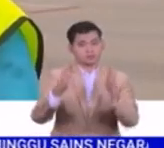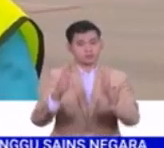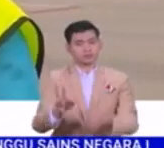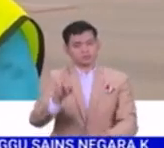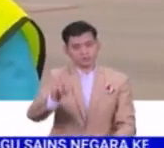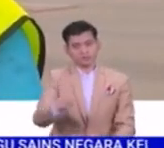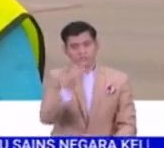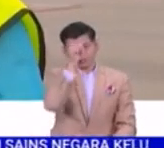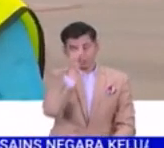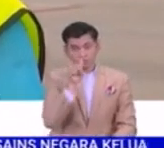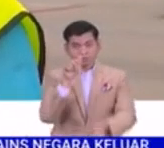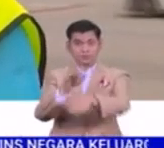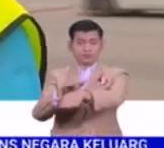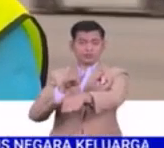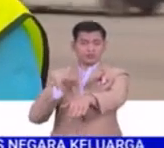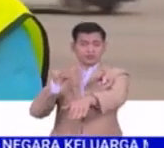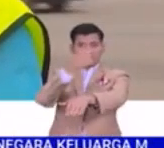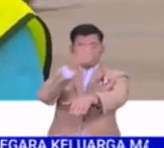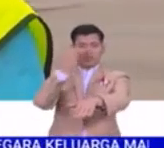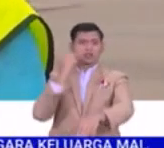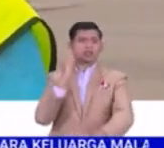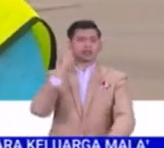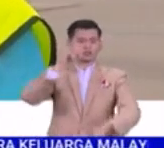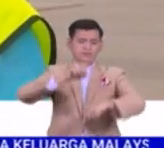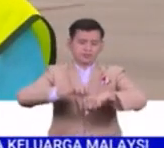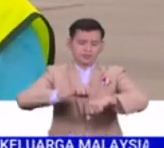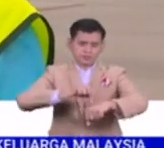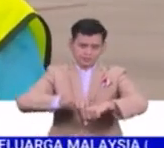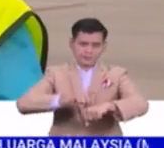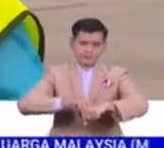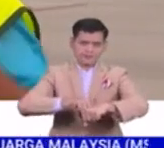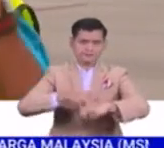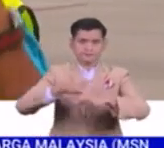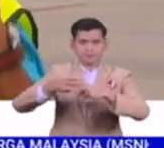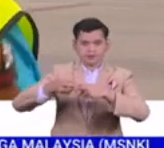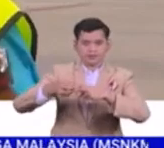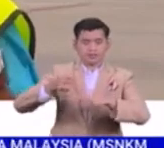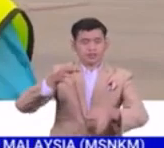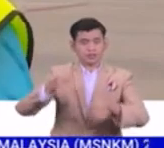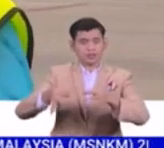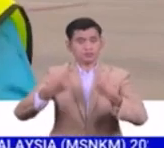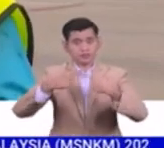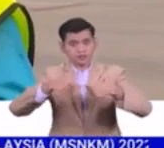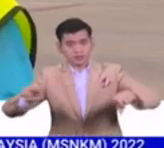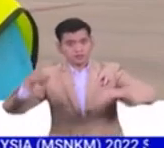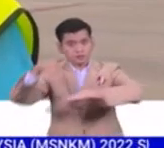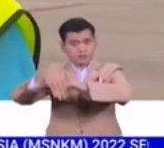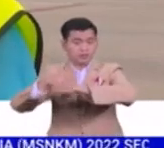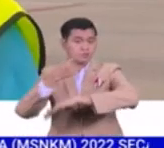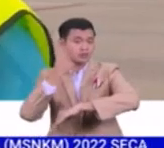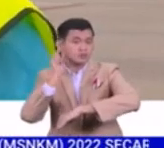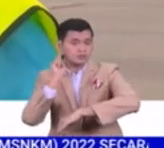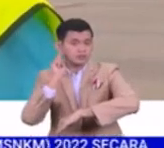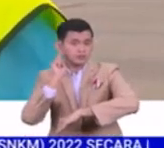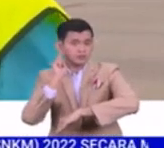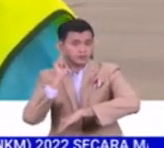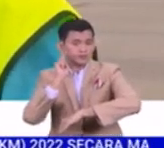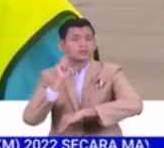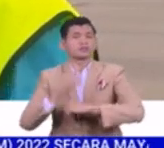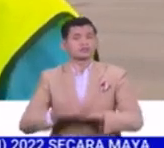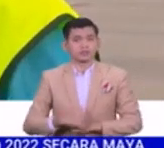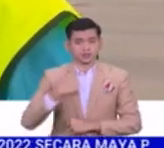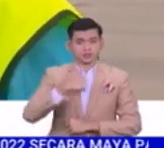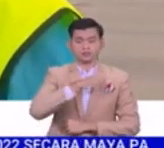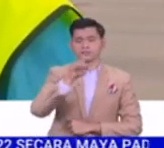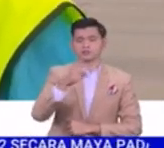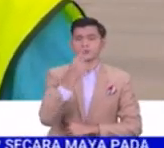dengan kesesakan ini kerana perjalanan tu akan mengambil masa yang agak singkat kalau comparekan daripada tengah malam tadi. Okay, kami sentiasa memastikan